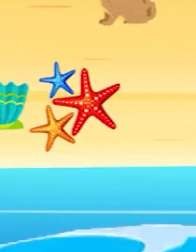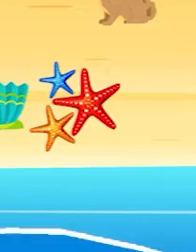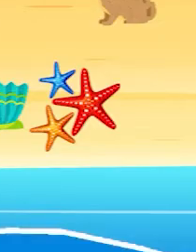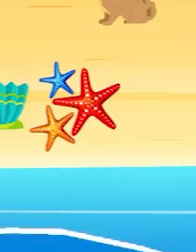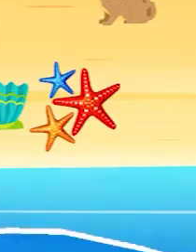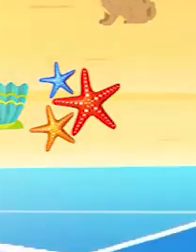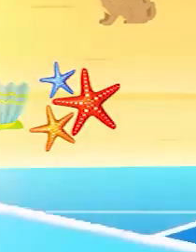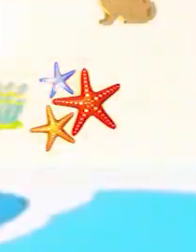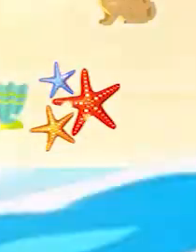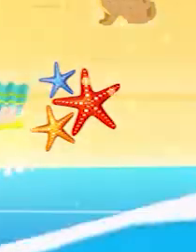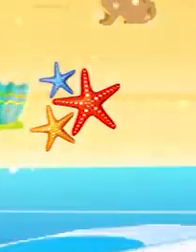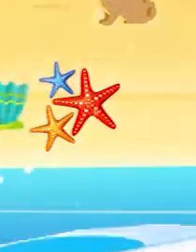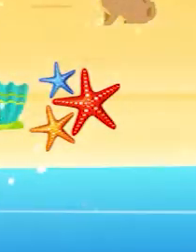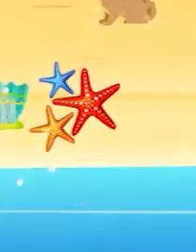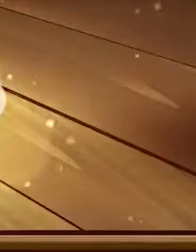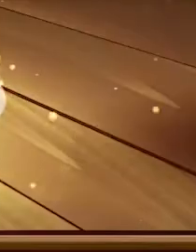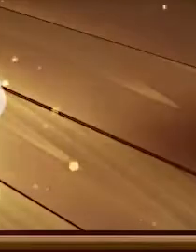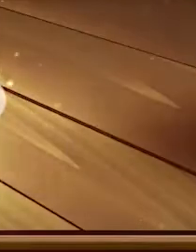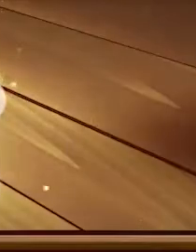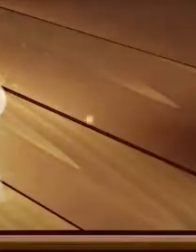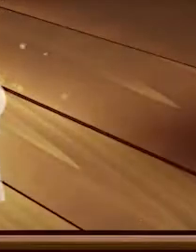matututunan.